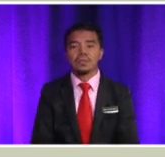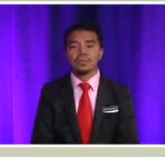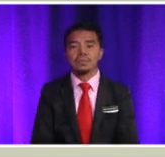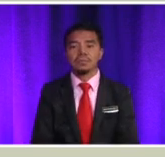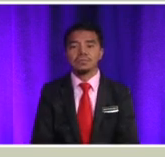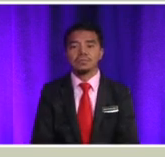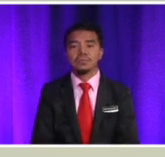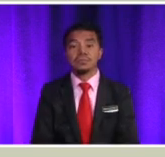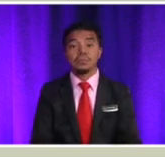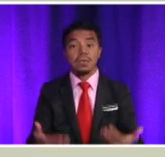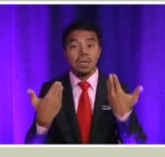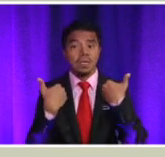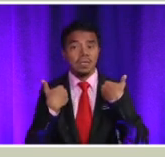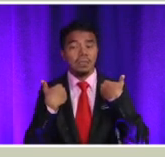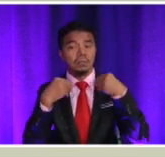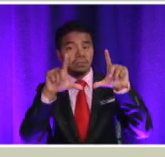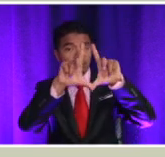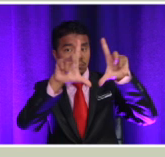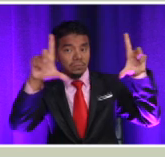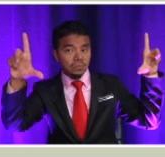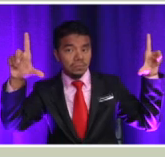itu ada dinyatakan